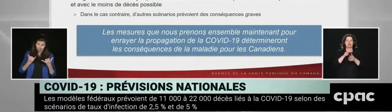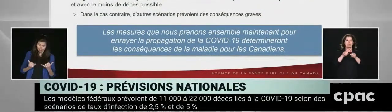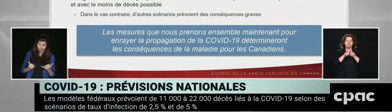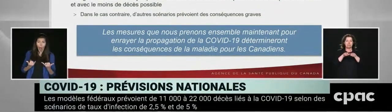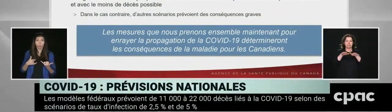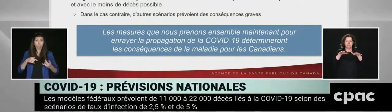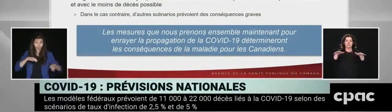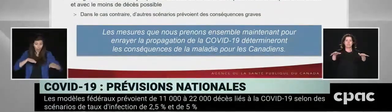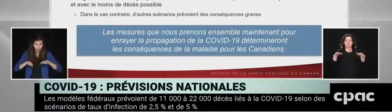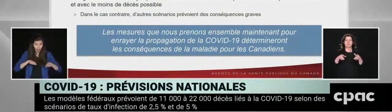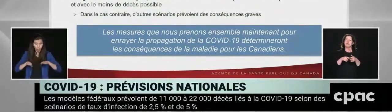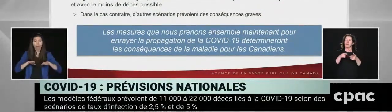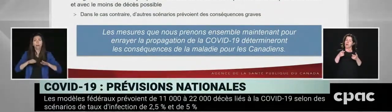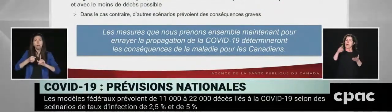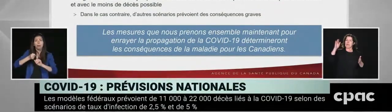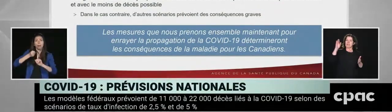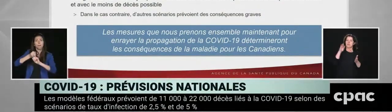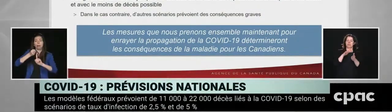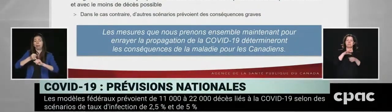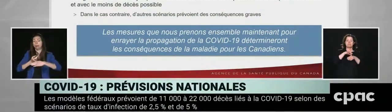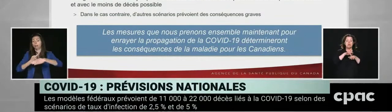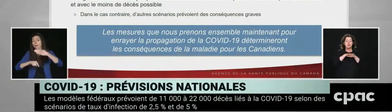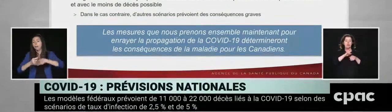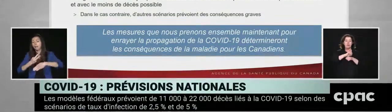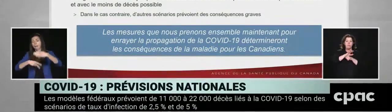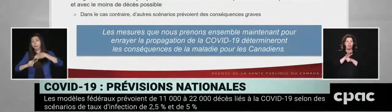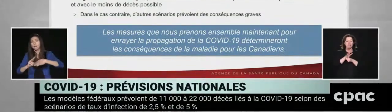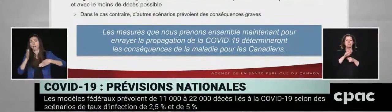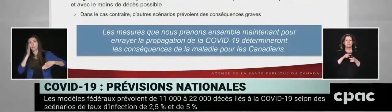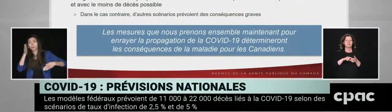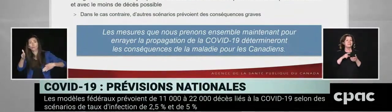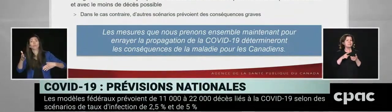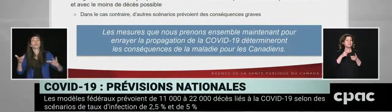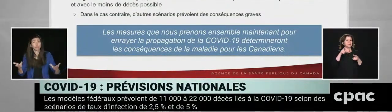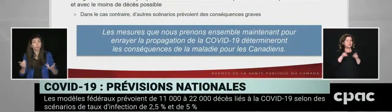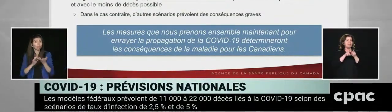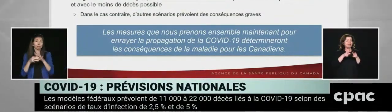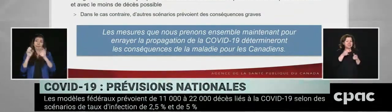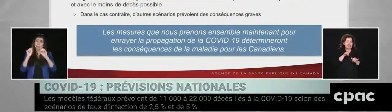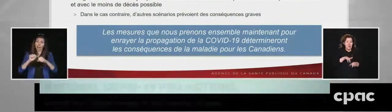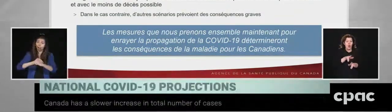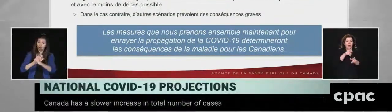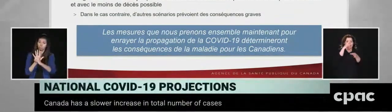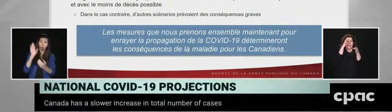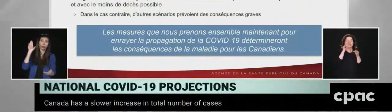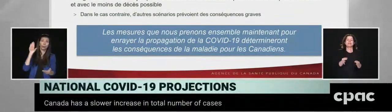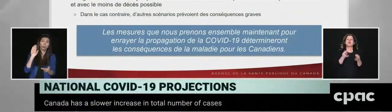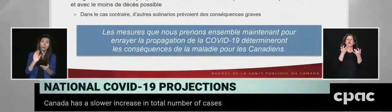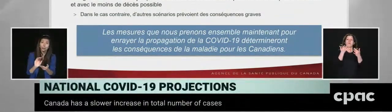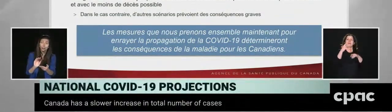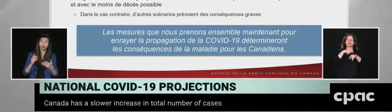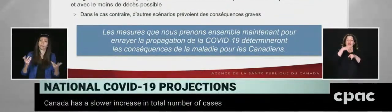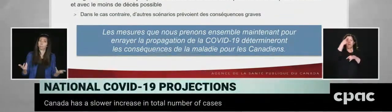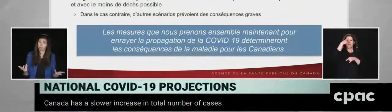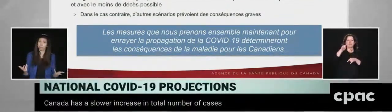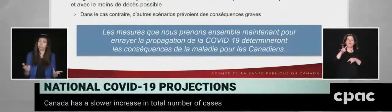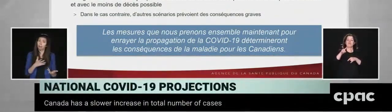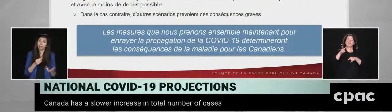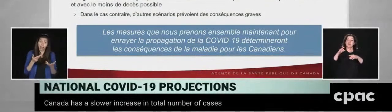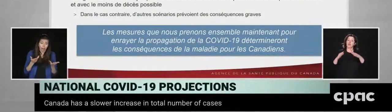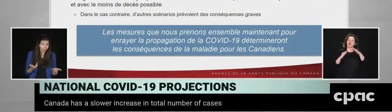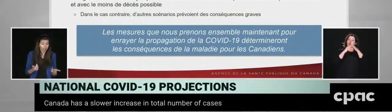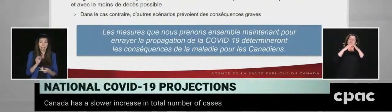et déterminera dans combien de temps nous pourrons redresser nos mesures de santé publique à une nouvelle